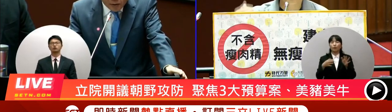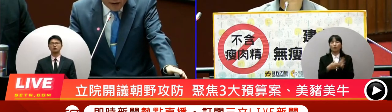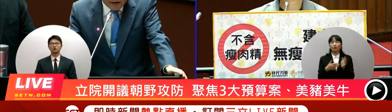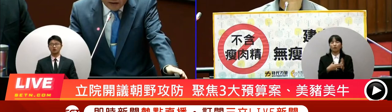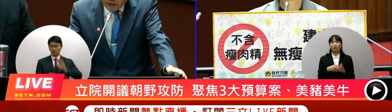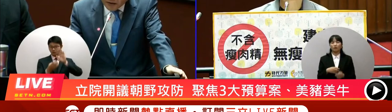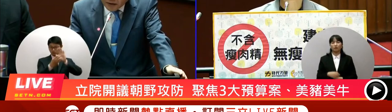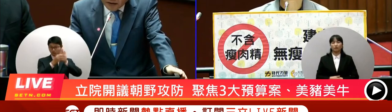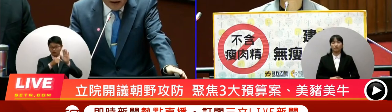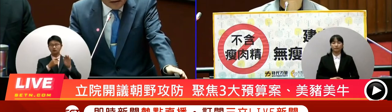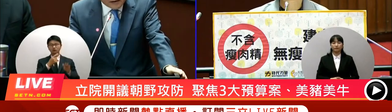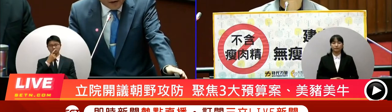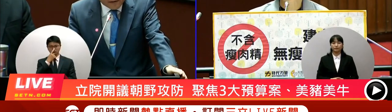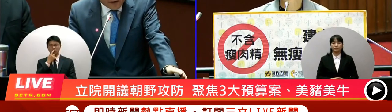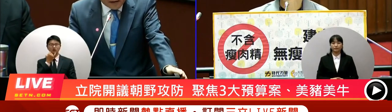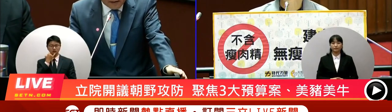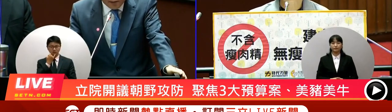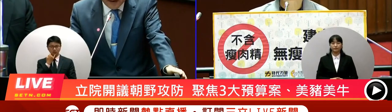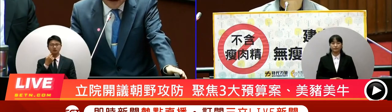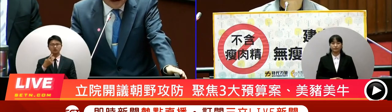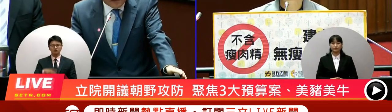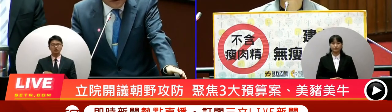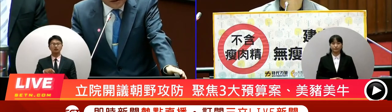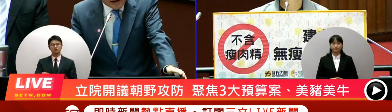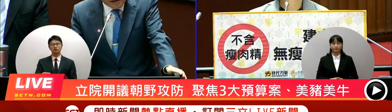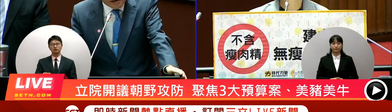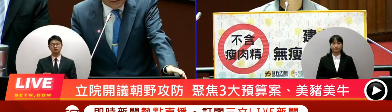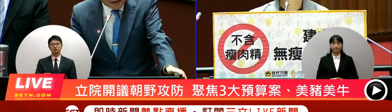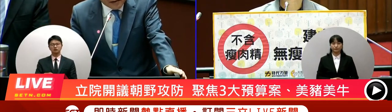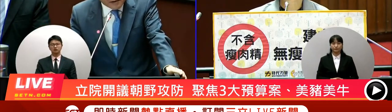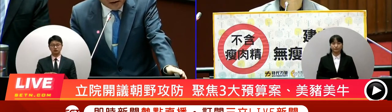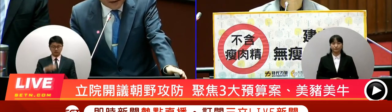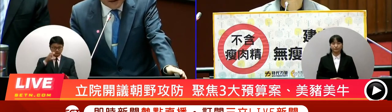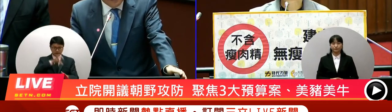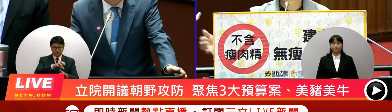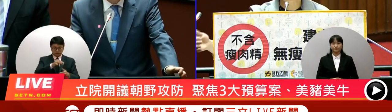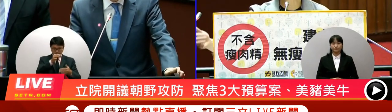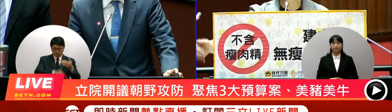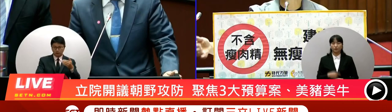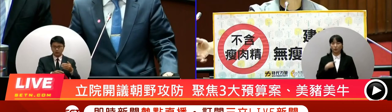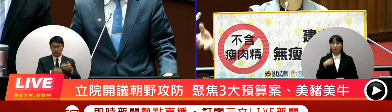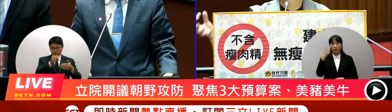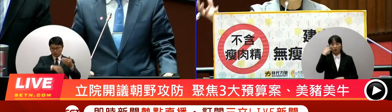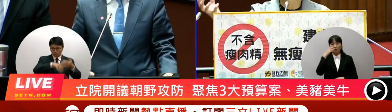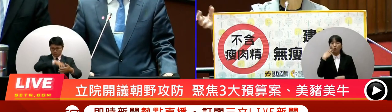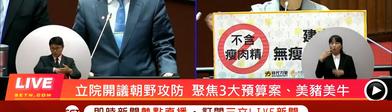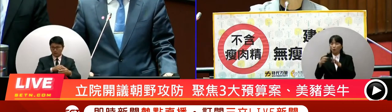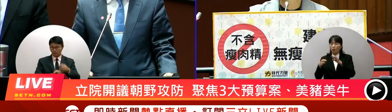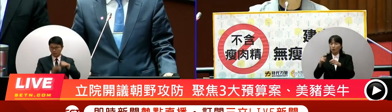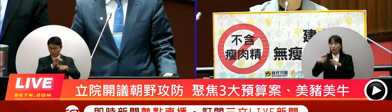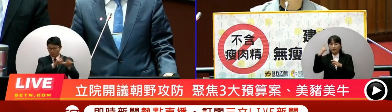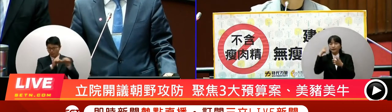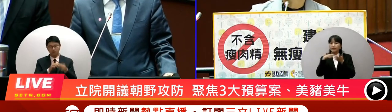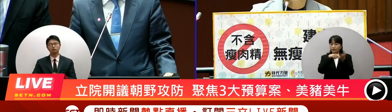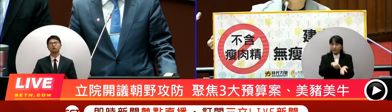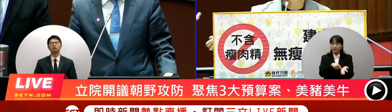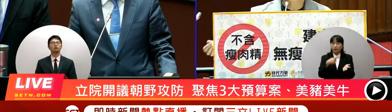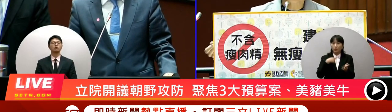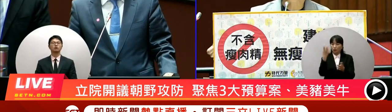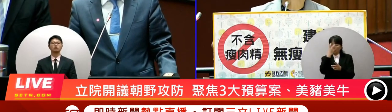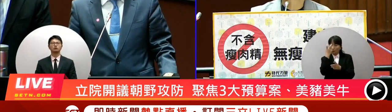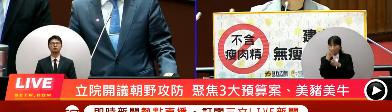自愿，那经过一定查核的方法，但不会列在我们的强制标示里面。 我是说，如果业者要申请说我的检